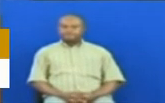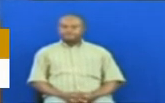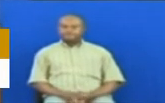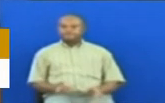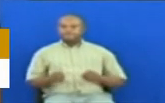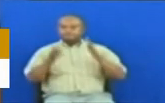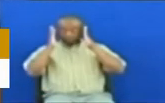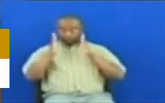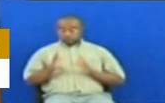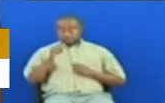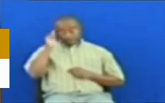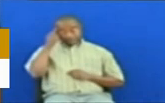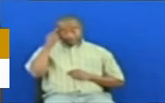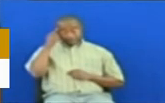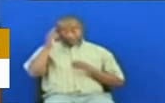Mheshimiwa AG, nafikiri hilo,